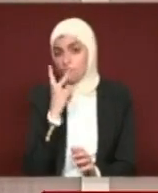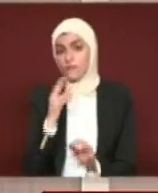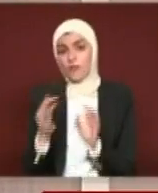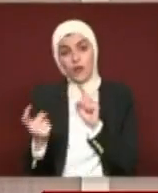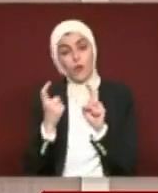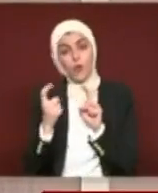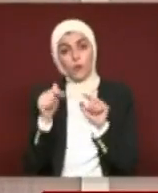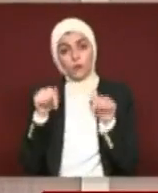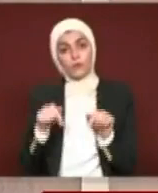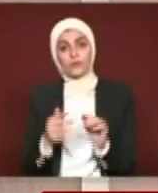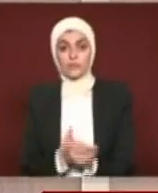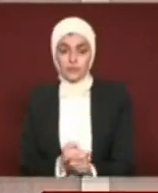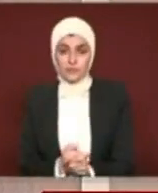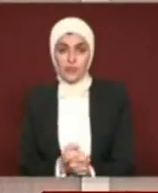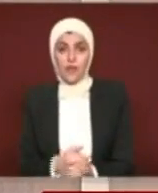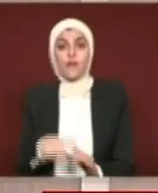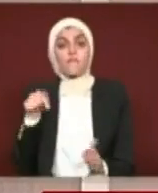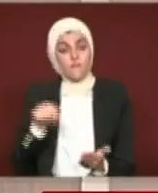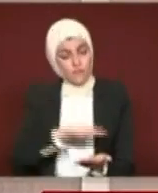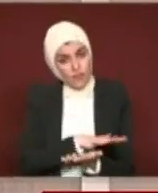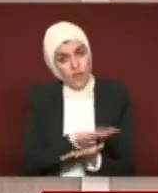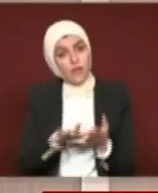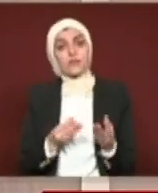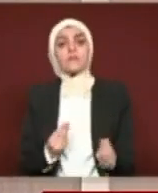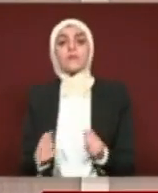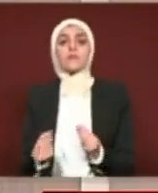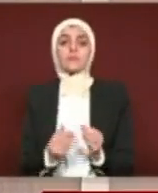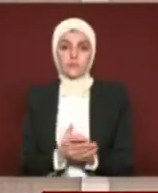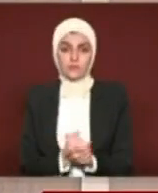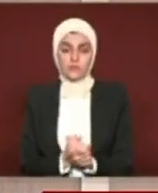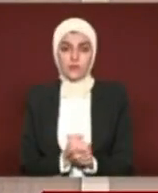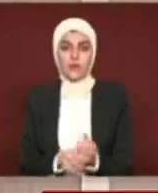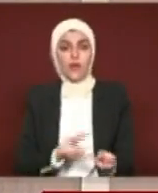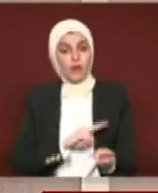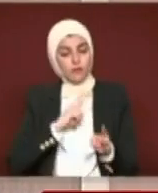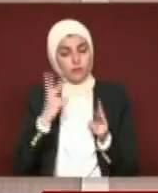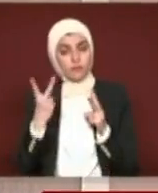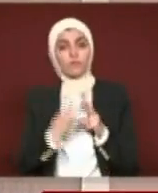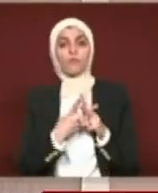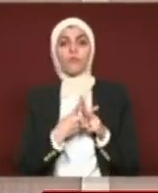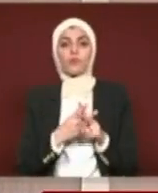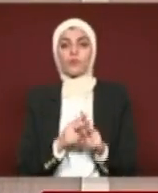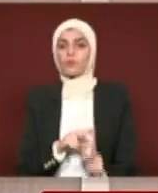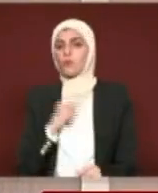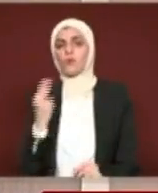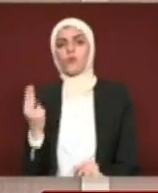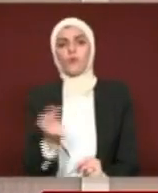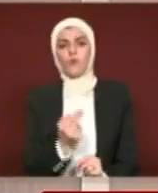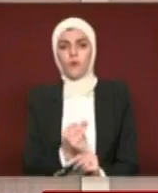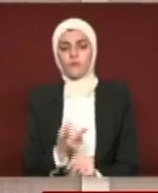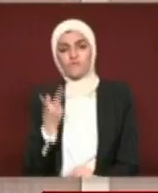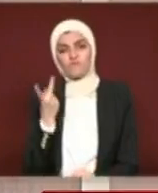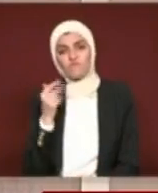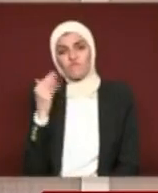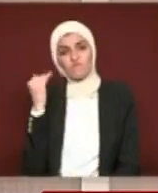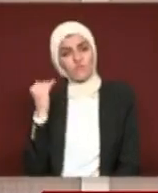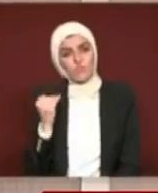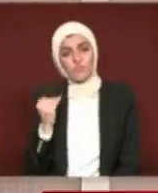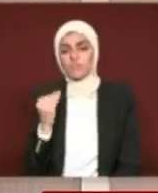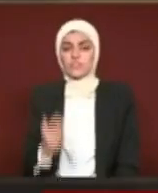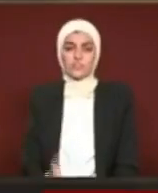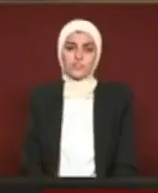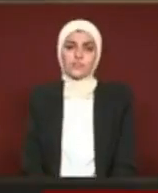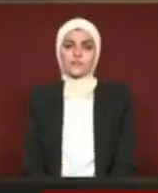هناك أزمة اقتصادية جعلت جميع المواطنين يعانون من ضيق الرزق وقلة